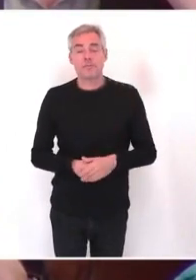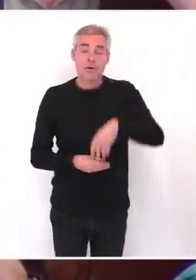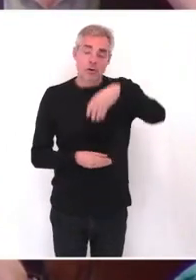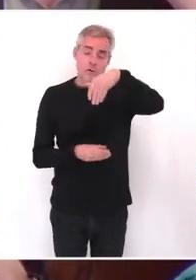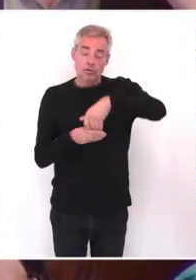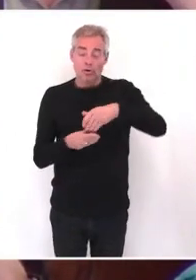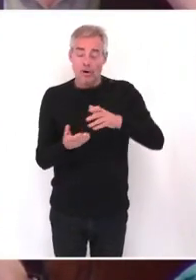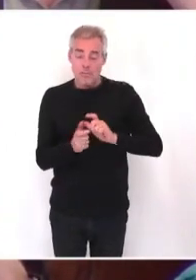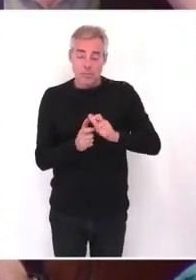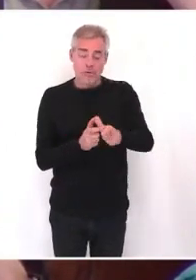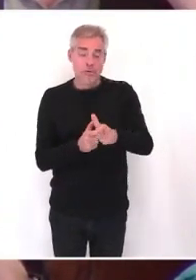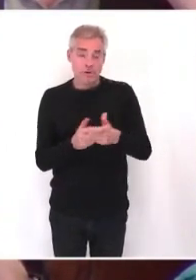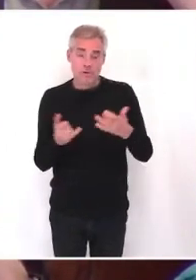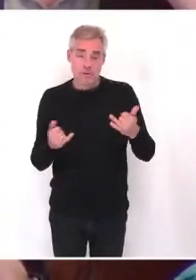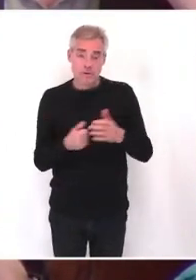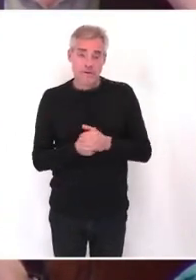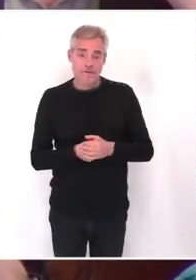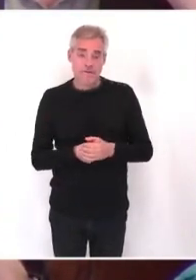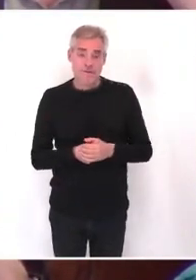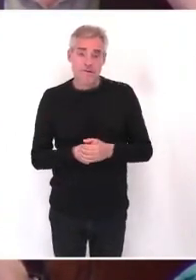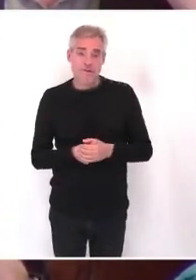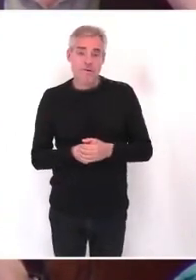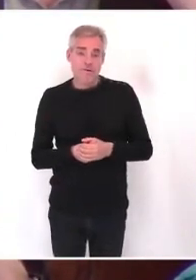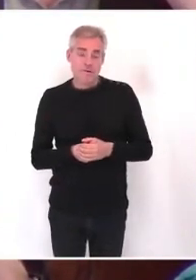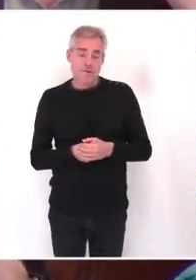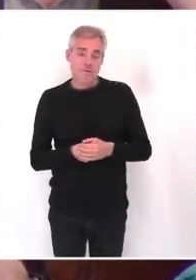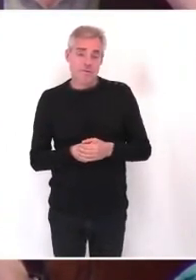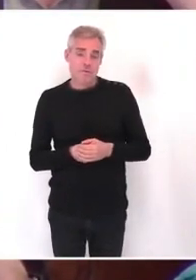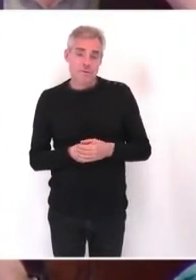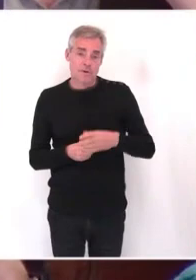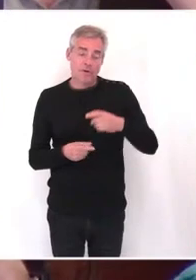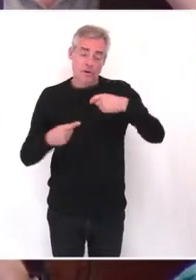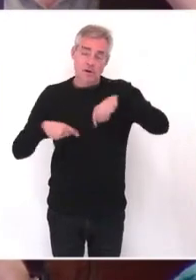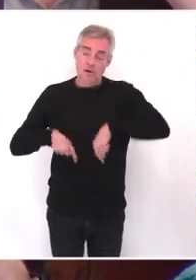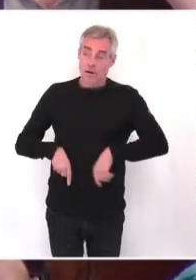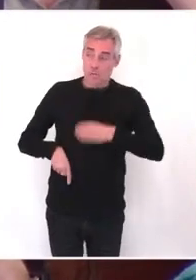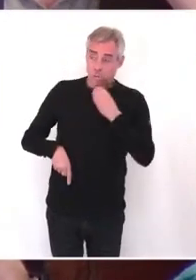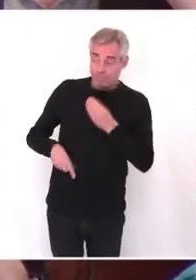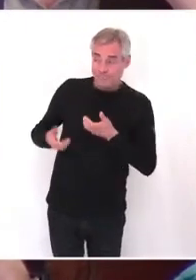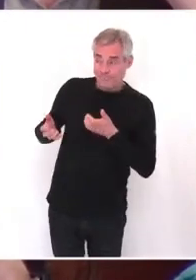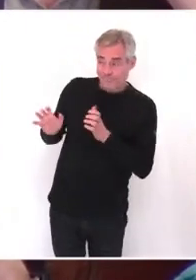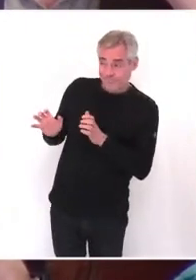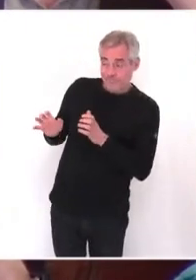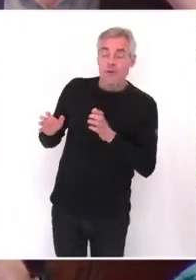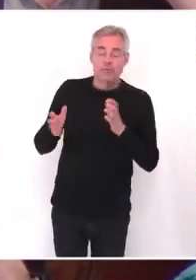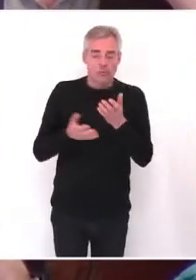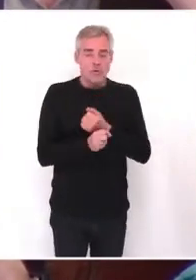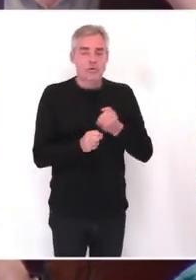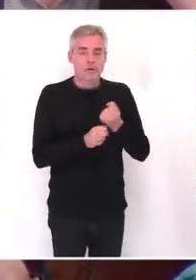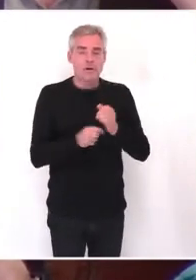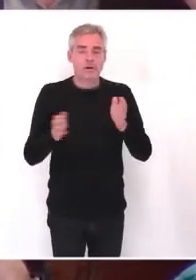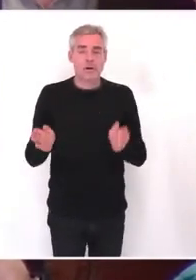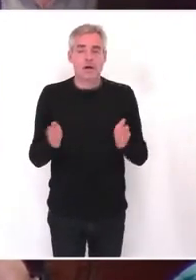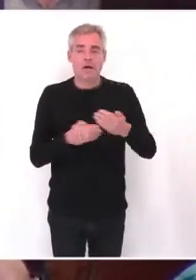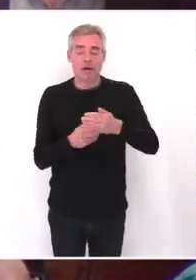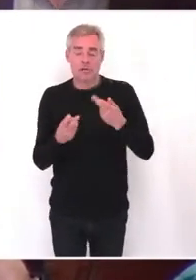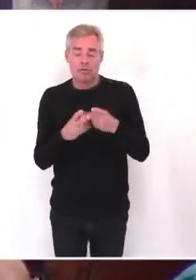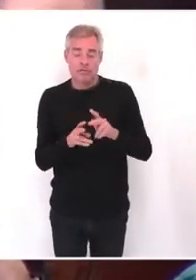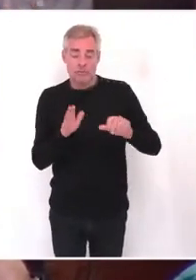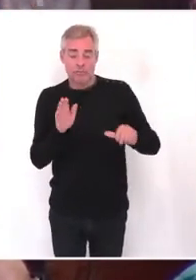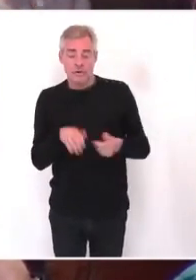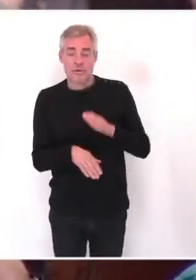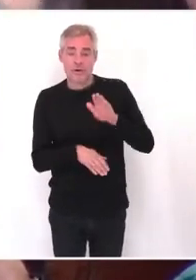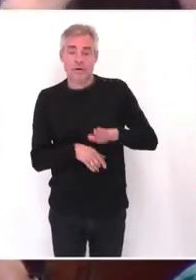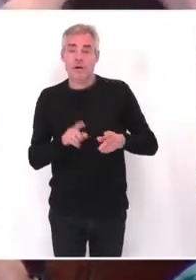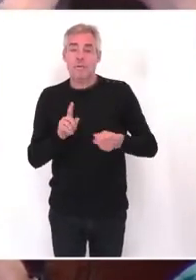d'un processus dont les délais ont déjà été repoussés par l'État, nous allons donc adopter un cadre métropolitain, étape